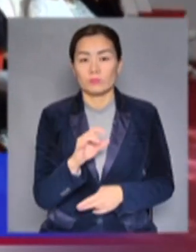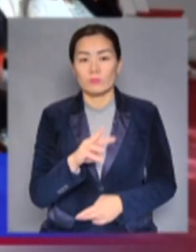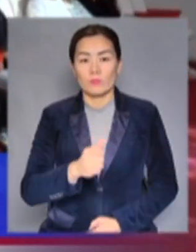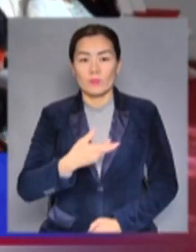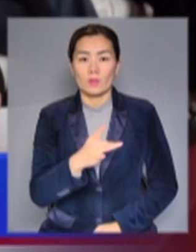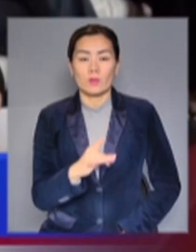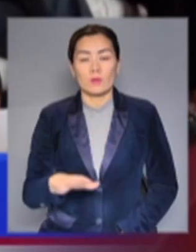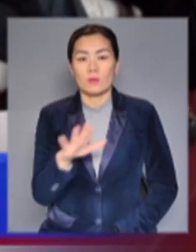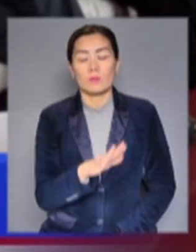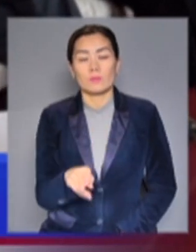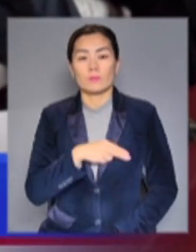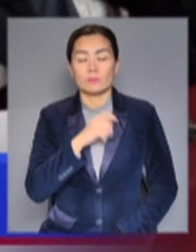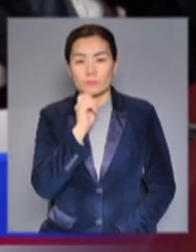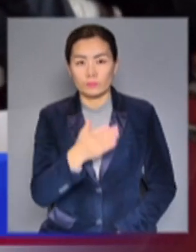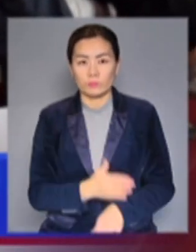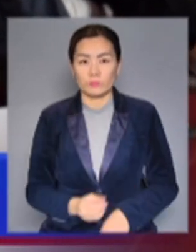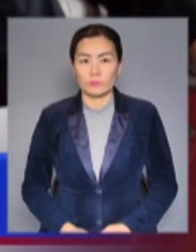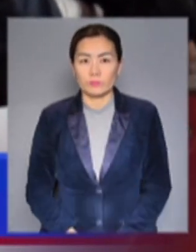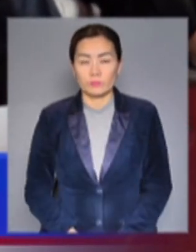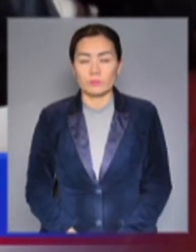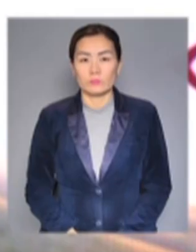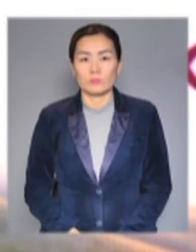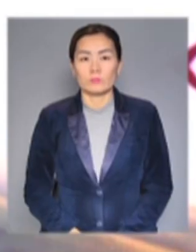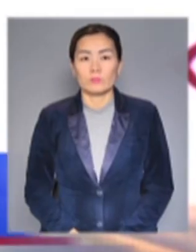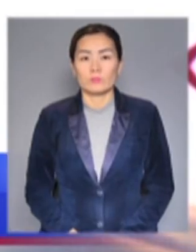Құрманғазы Сағырбайұлы атындағы төсбелгі тақылды.